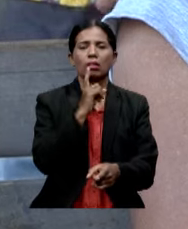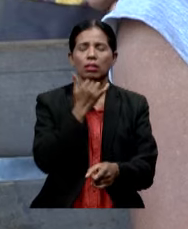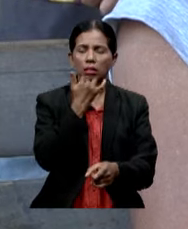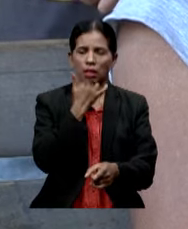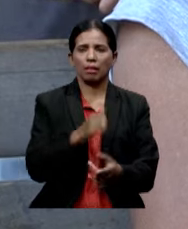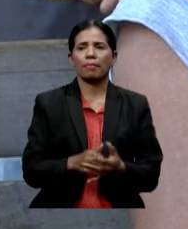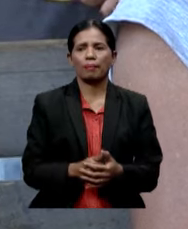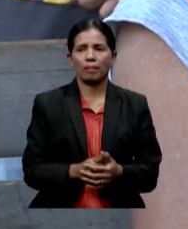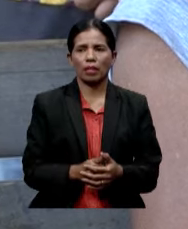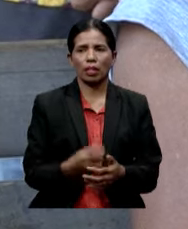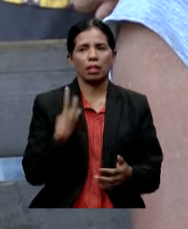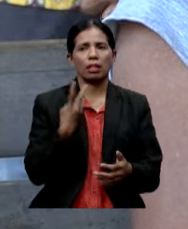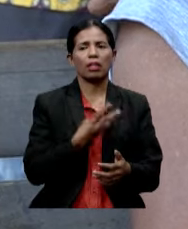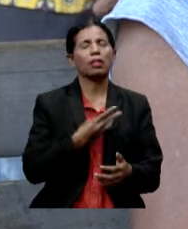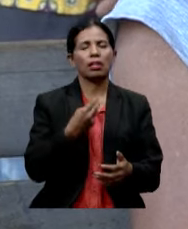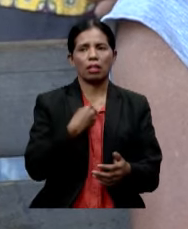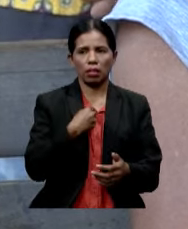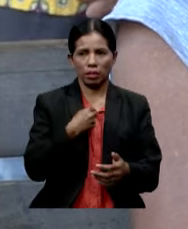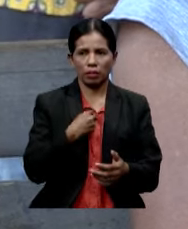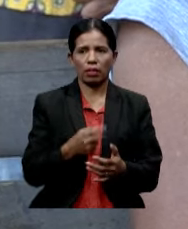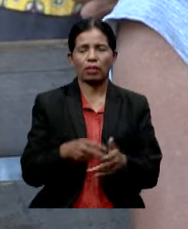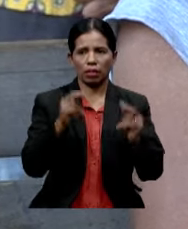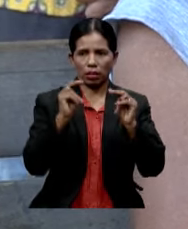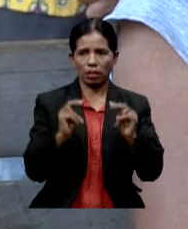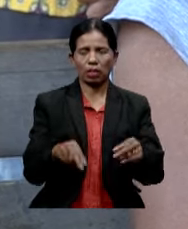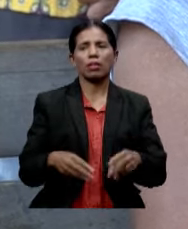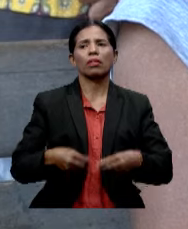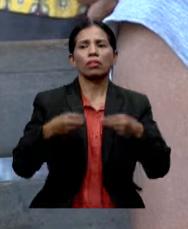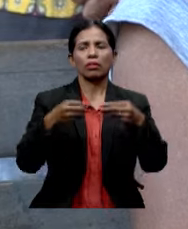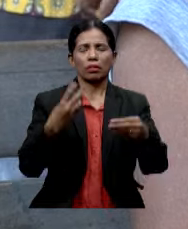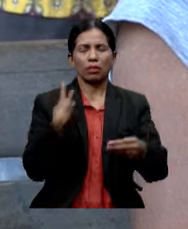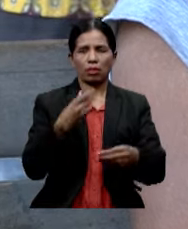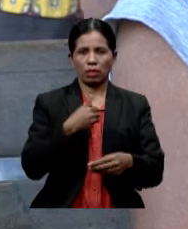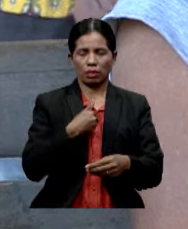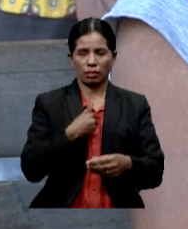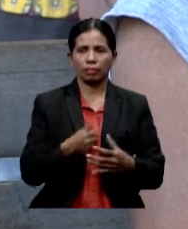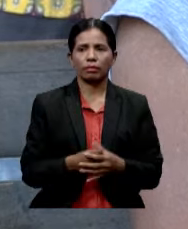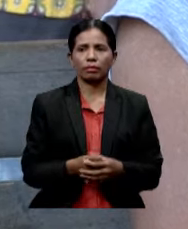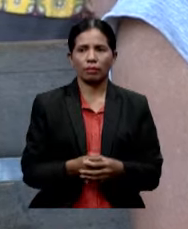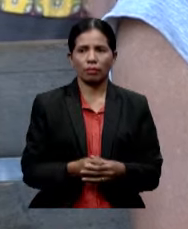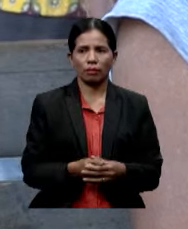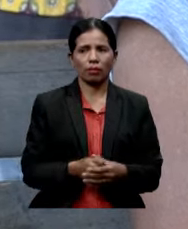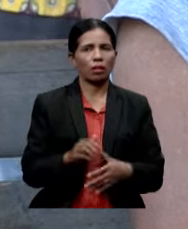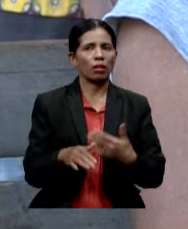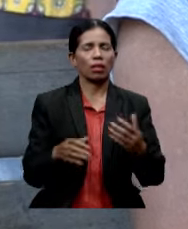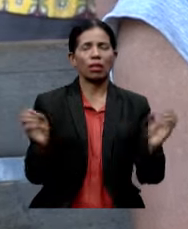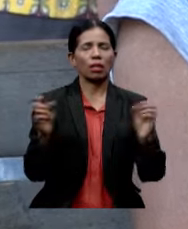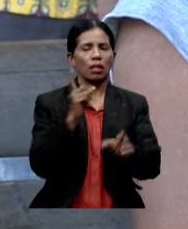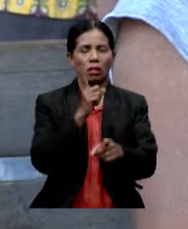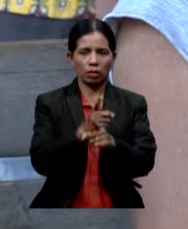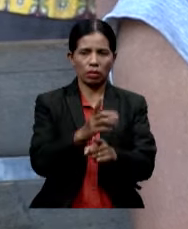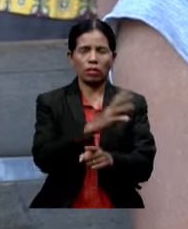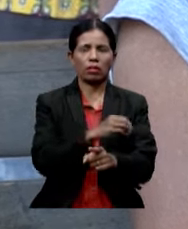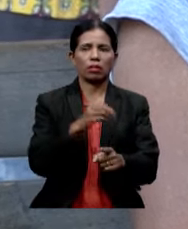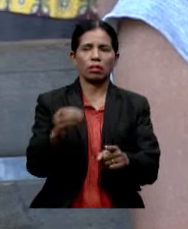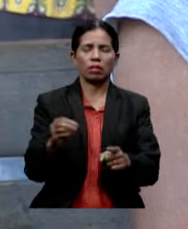perfeitu, mebe, ba ita ne ang ne, ita mak tenke encourage ita ne ang. Kata, buat nabe mak lalos, lalos, buat nabe